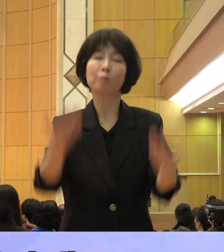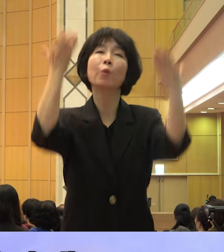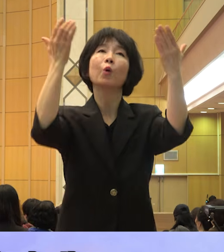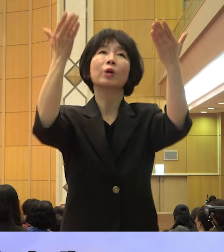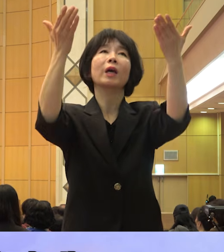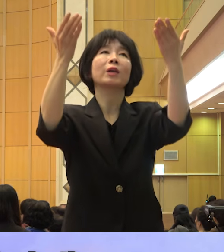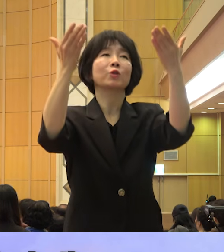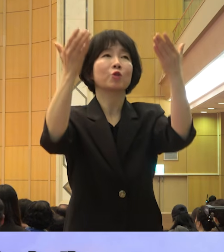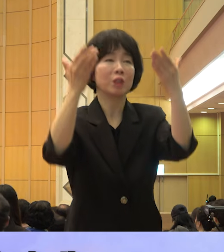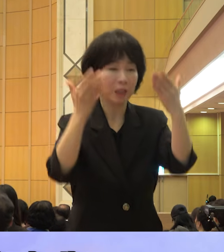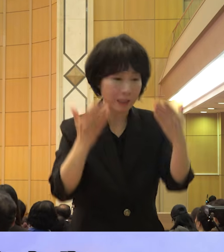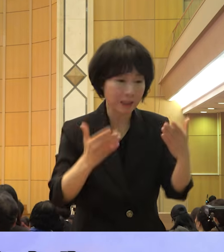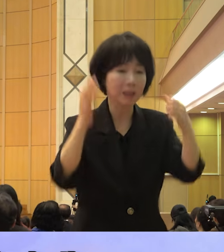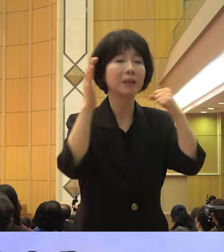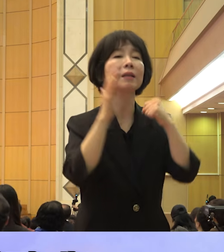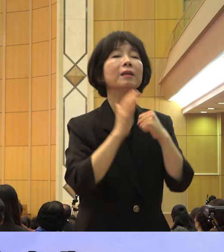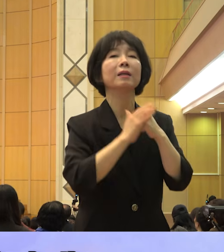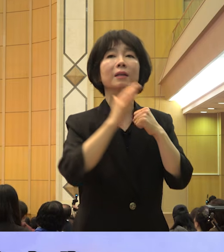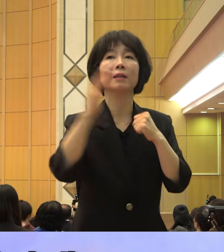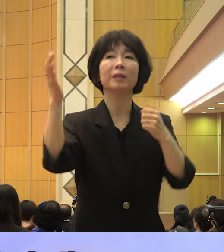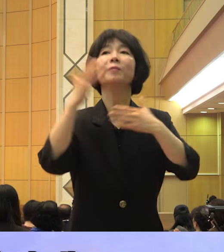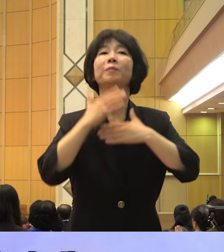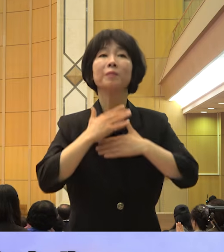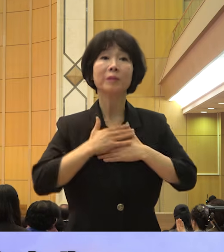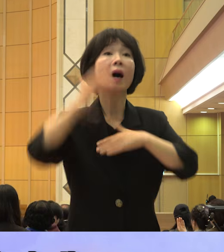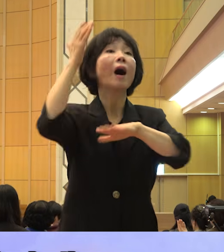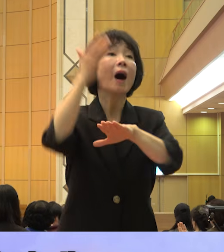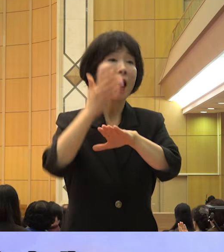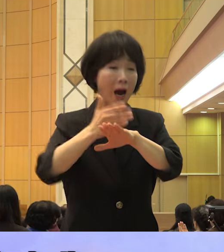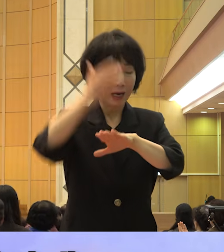하나님 축복해 주시니